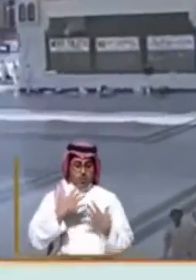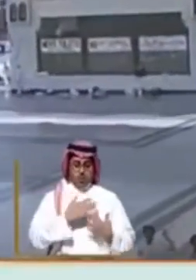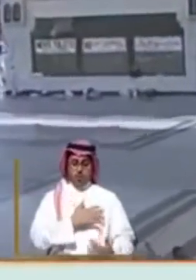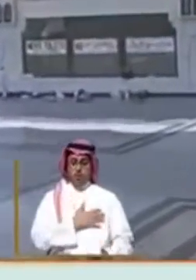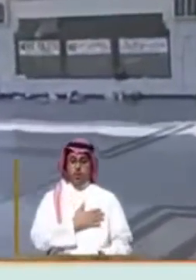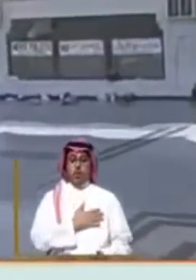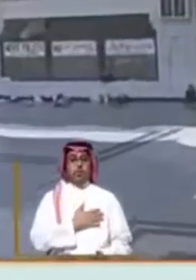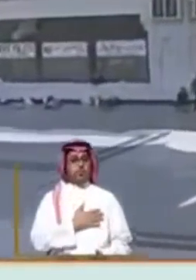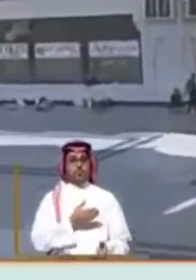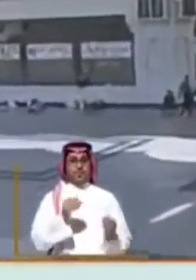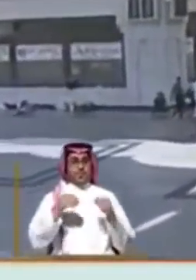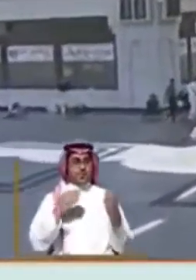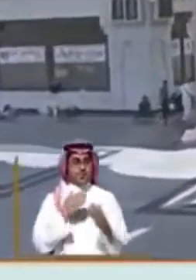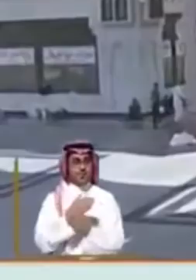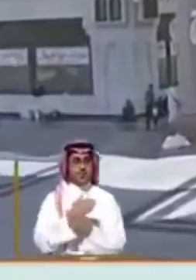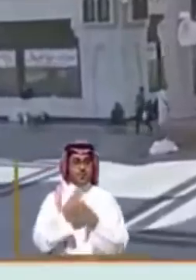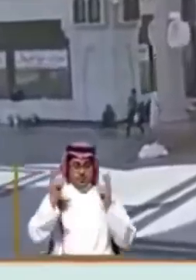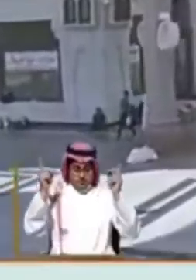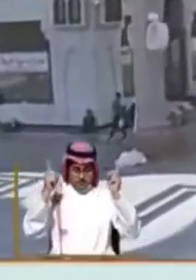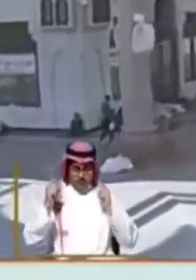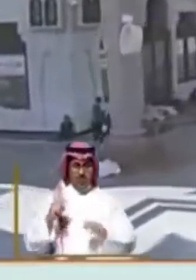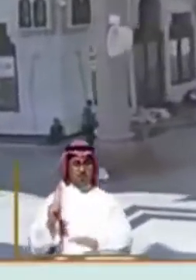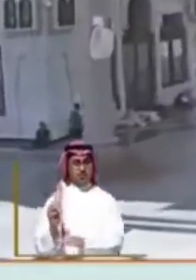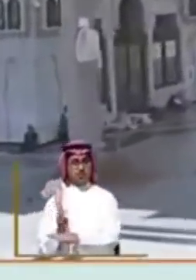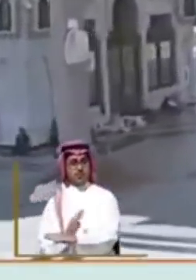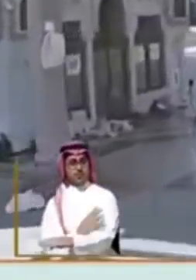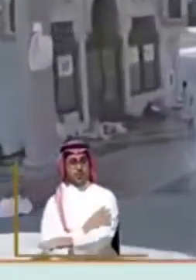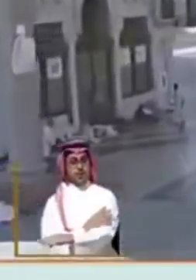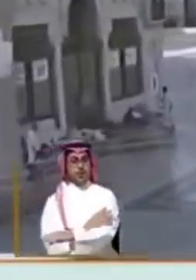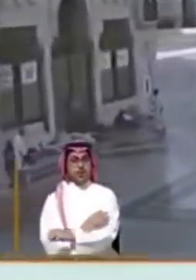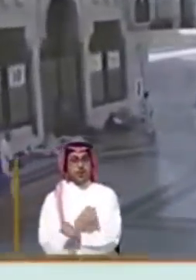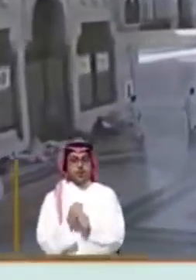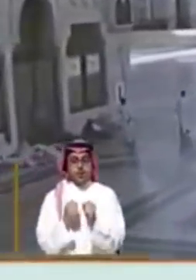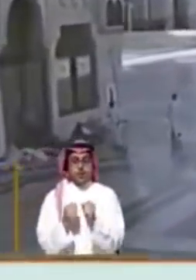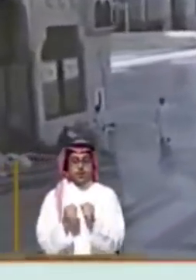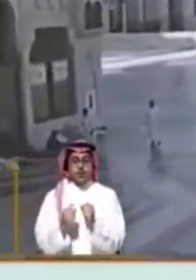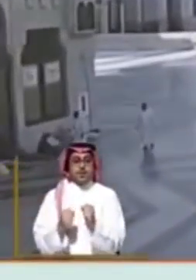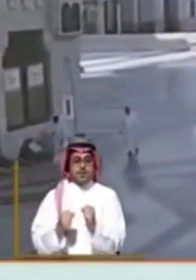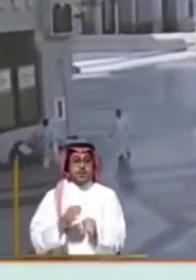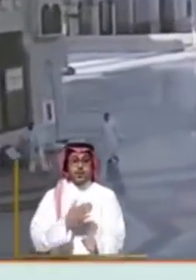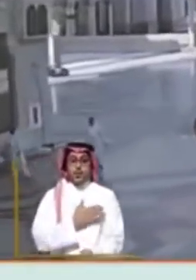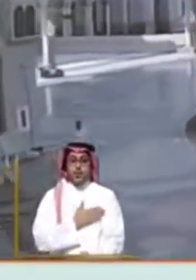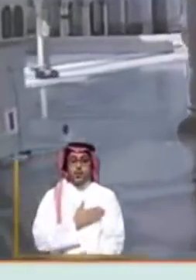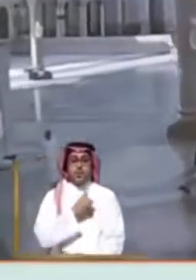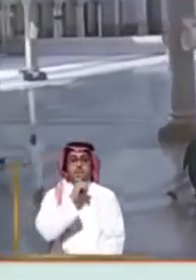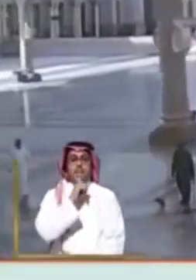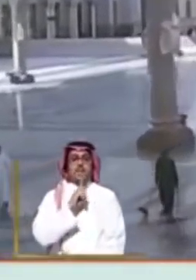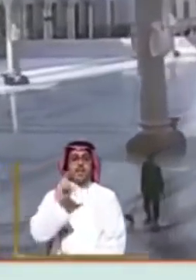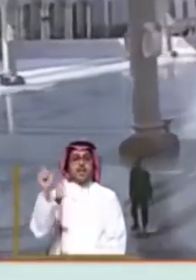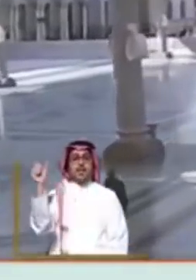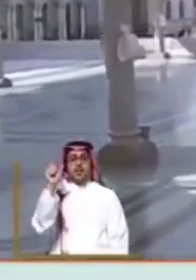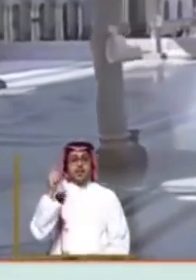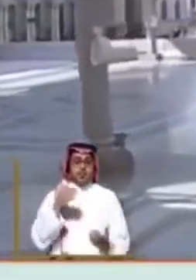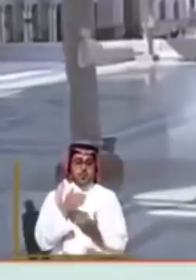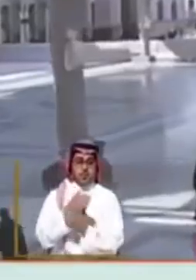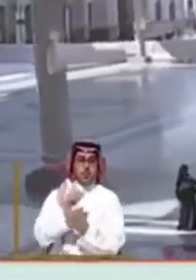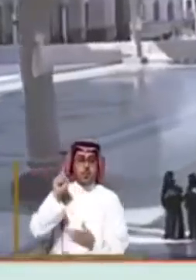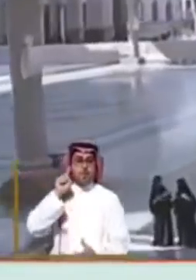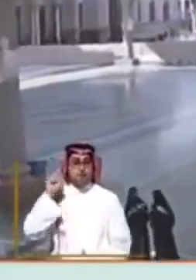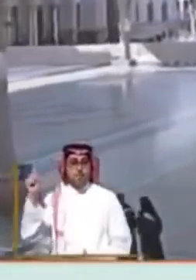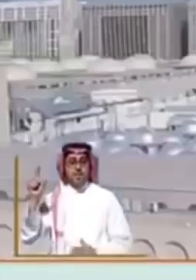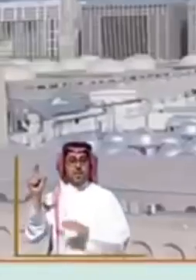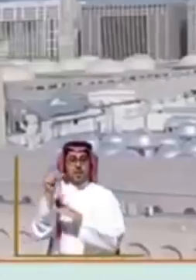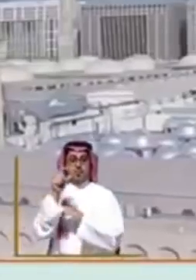وروحانيته، وتمتزج في روحك نكهة خاصة تحمل عبق التاريخ الإسلامي، فأينما